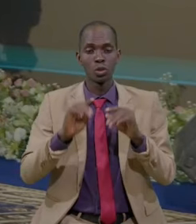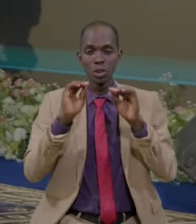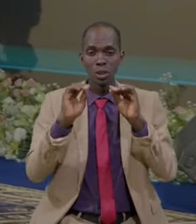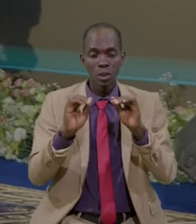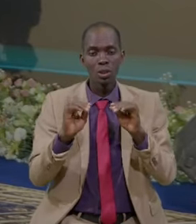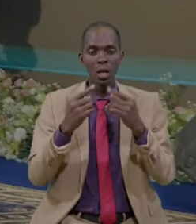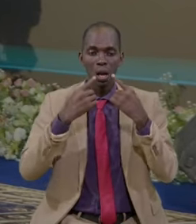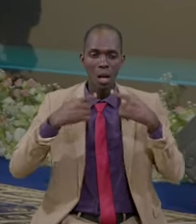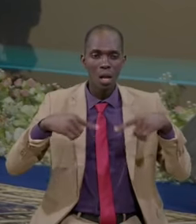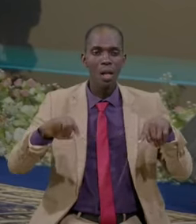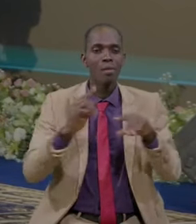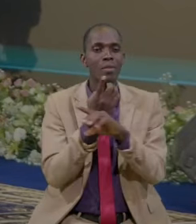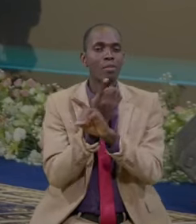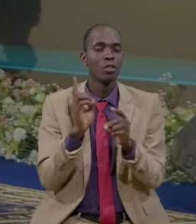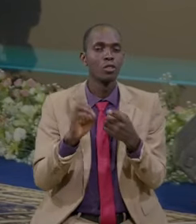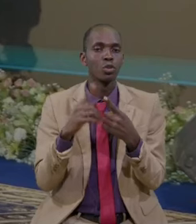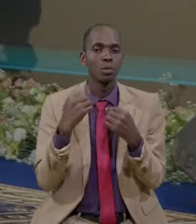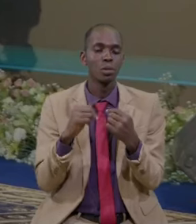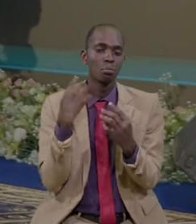délivrance aux captifs. Et aussi,